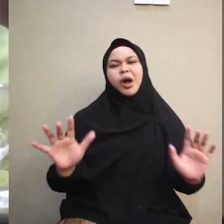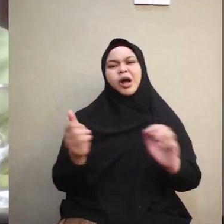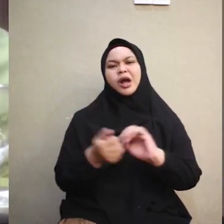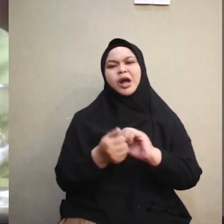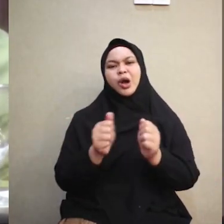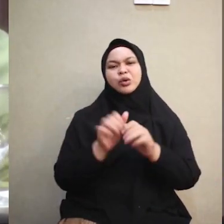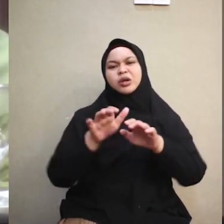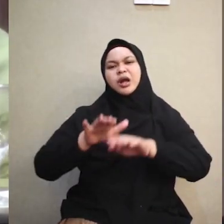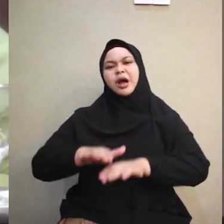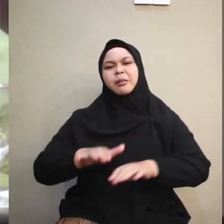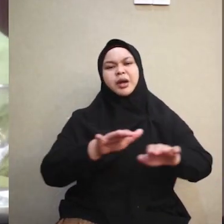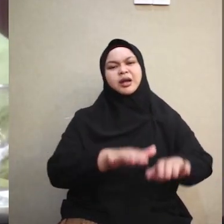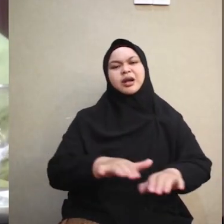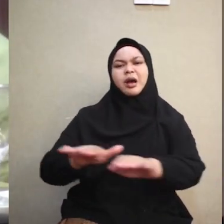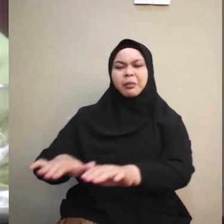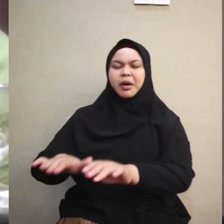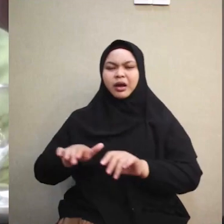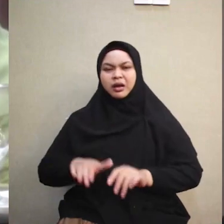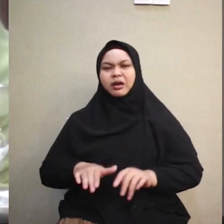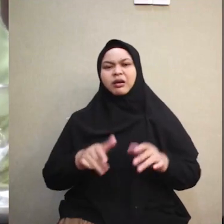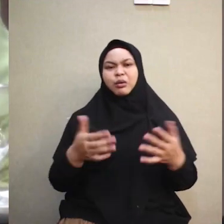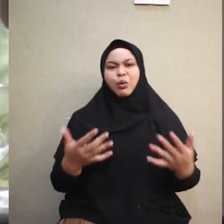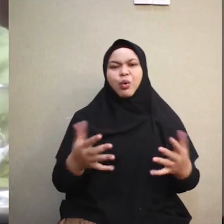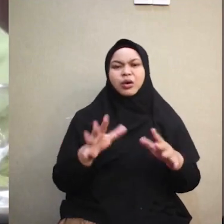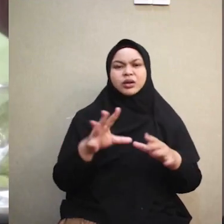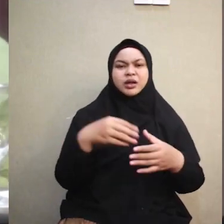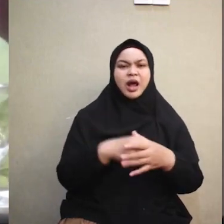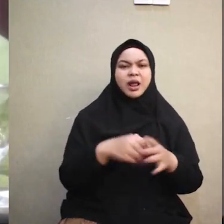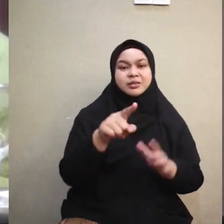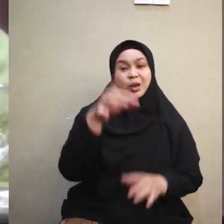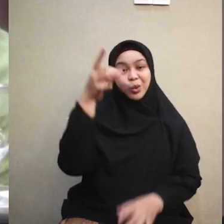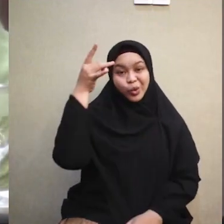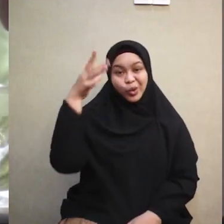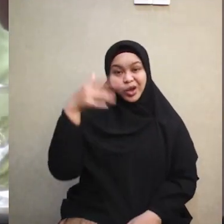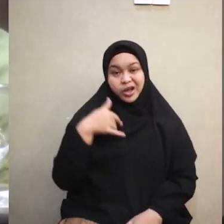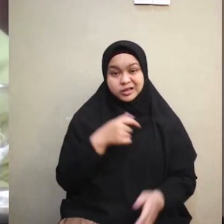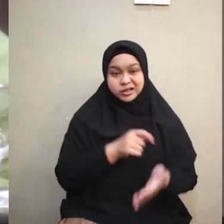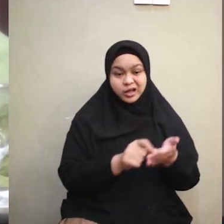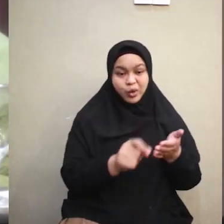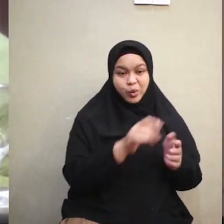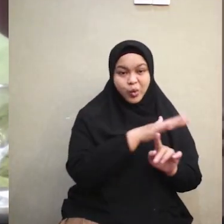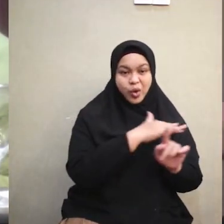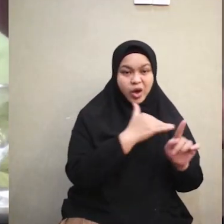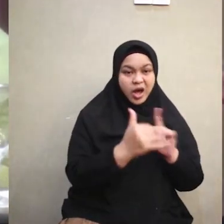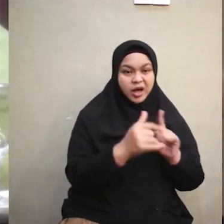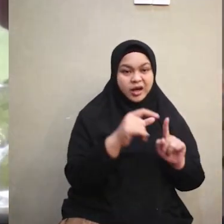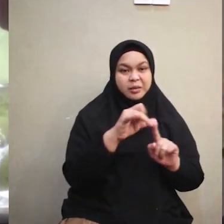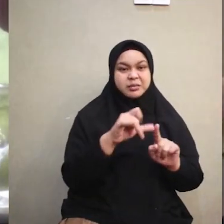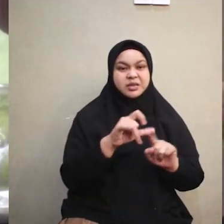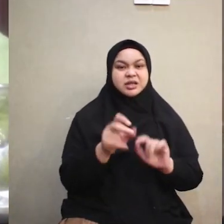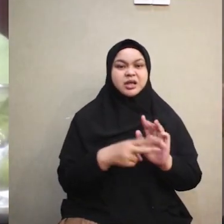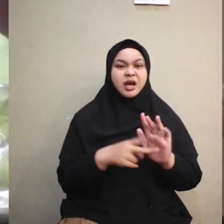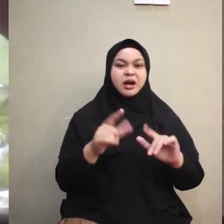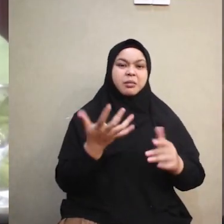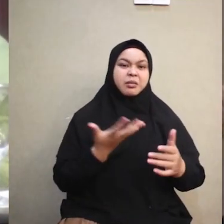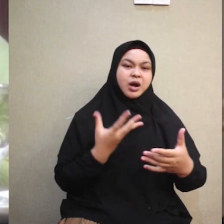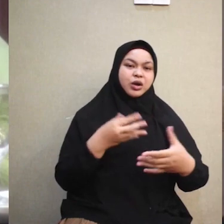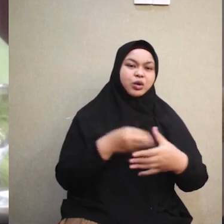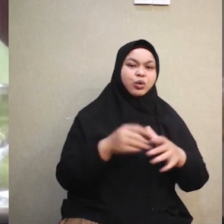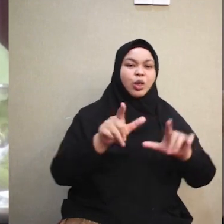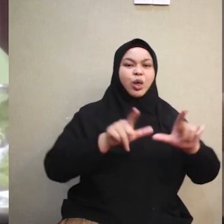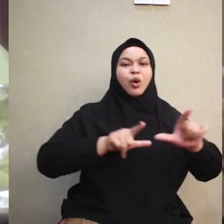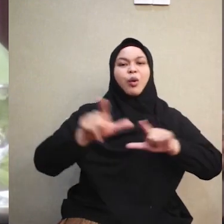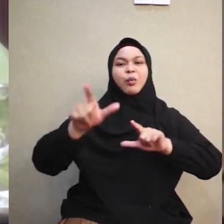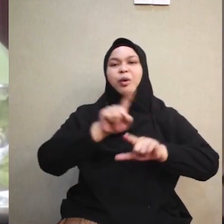karena ketika dalam satu desa ada catatan warganya yang dipidana mau ikut lomba kemanapun nggak akan menang